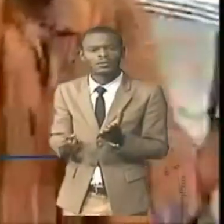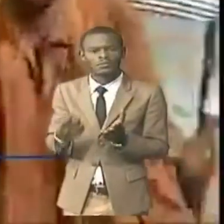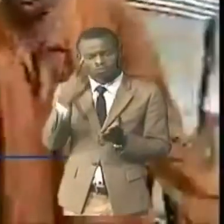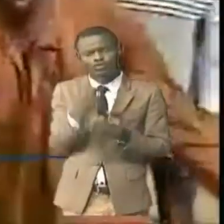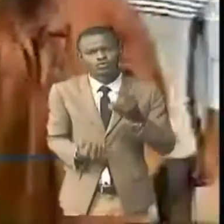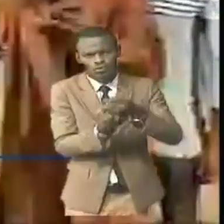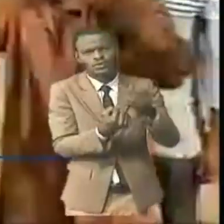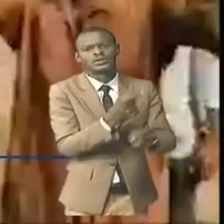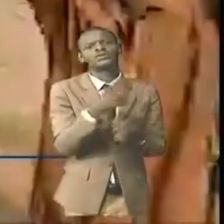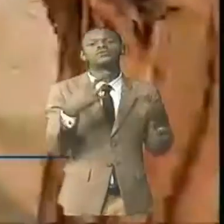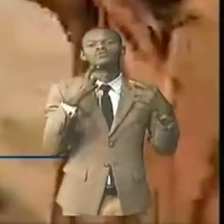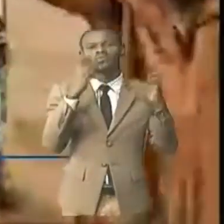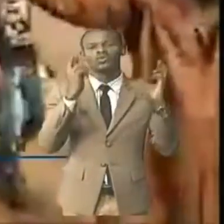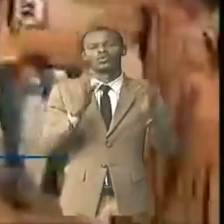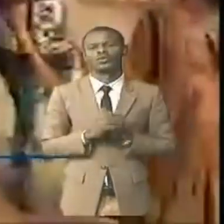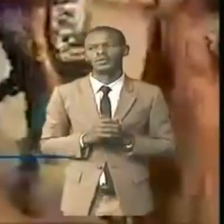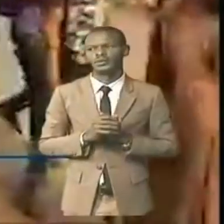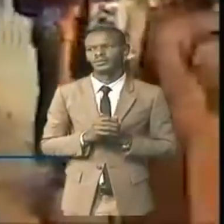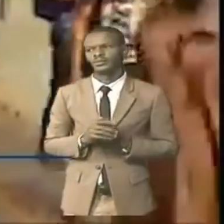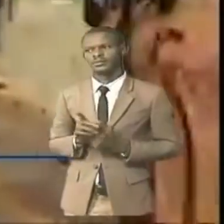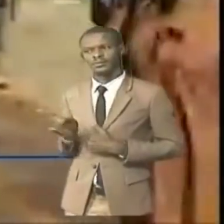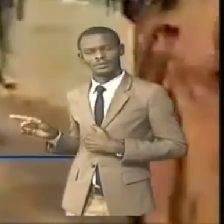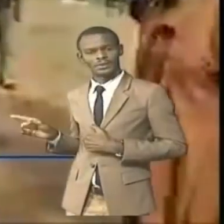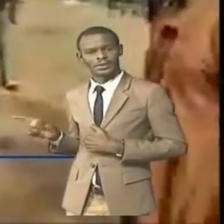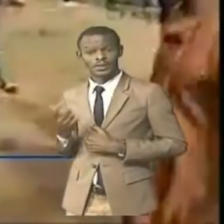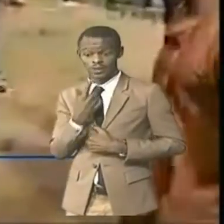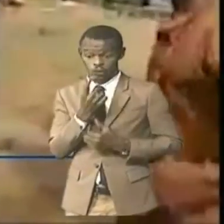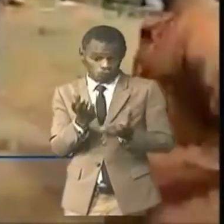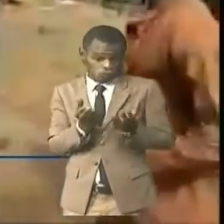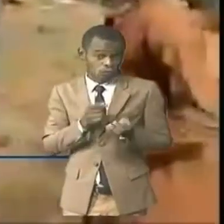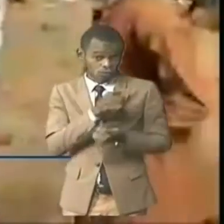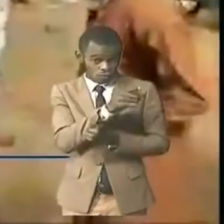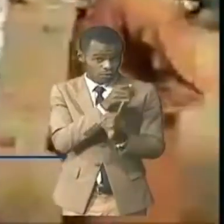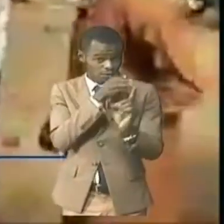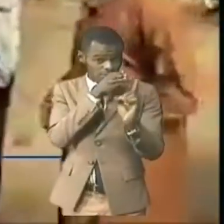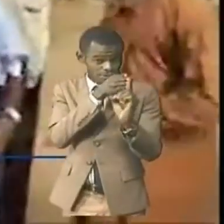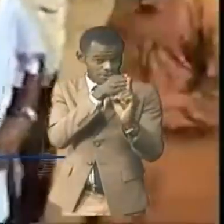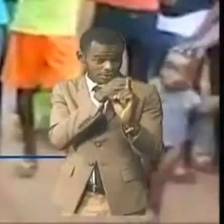Je voudrais que Aimé Mongo devienne gouverneur ici.